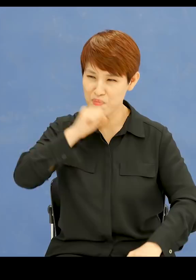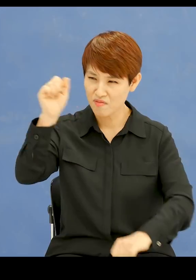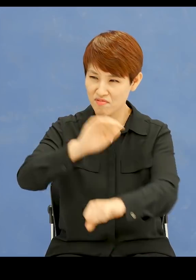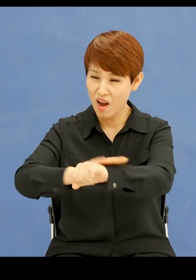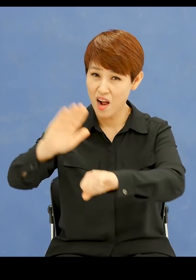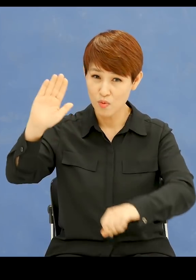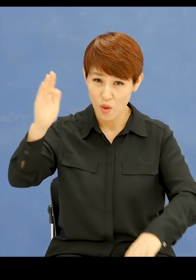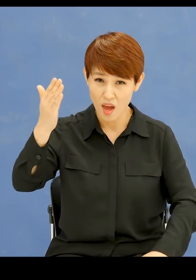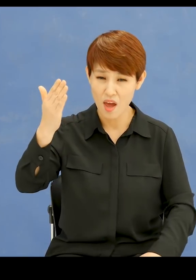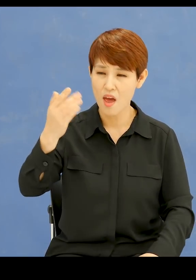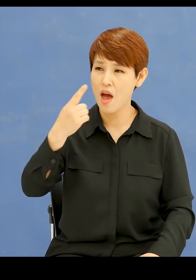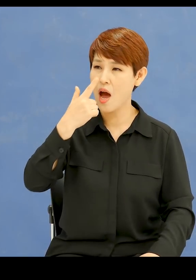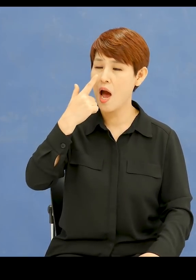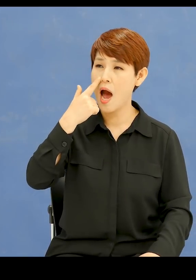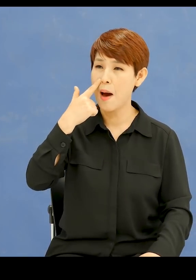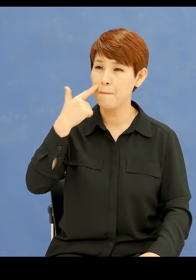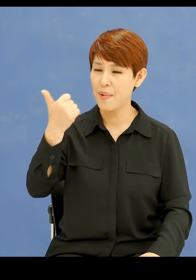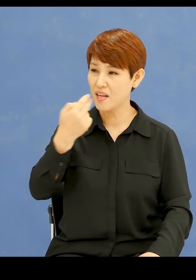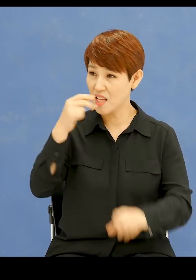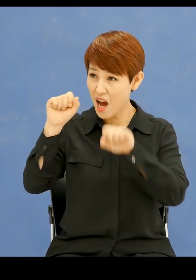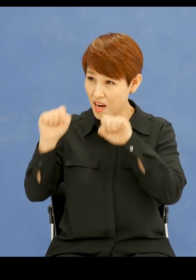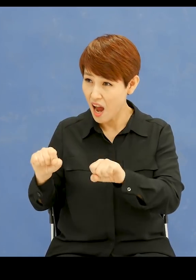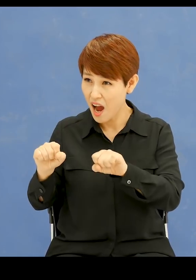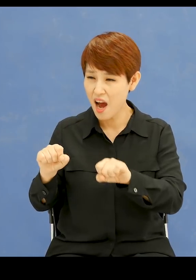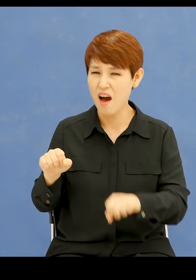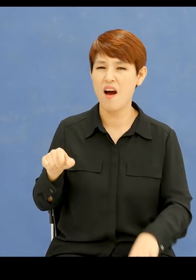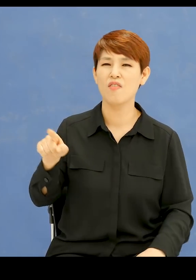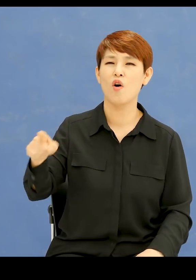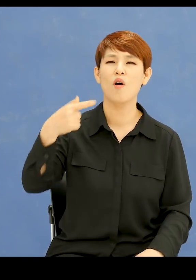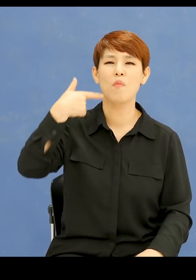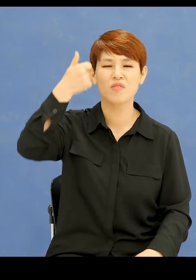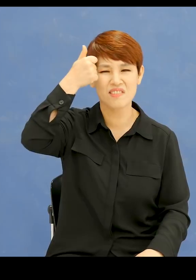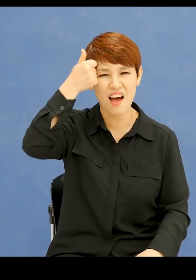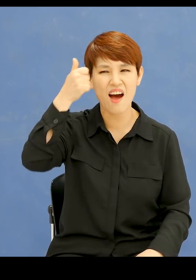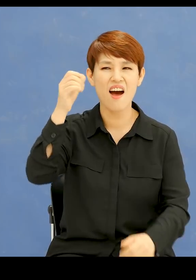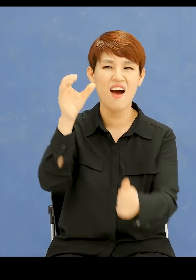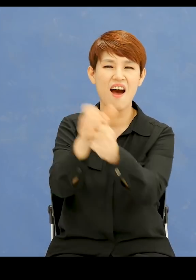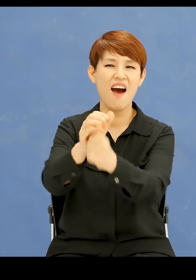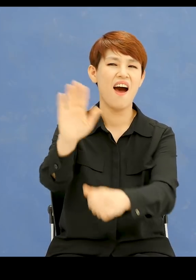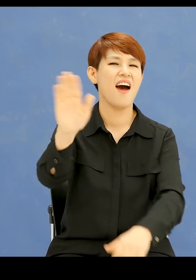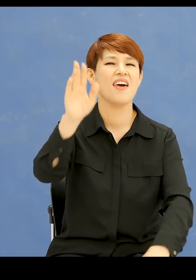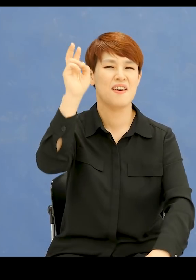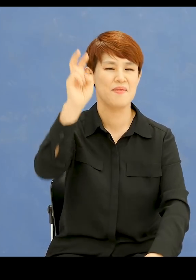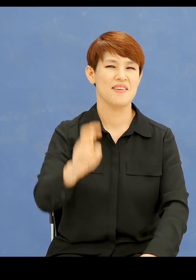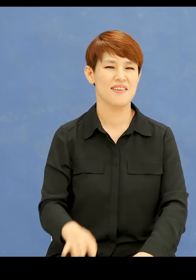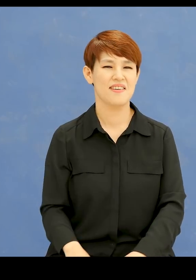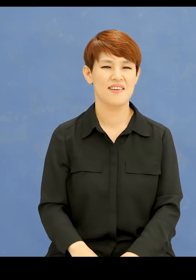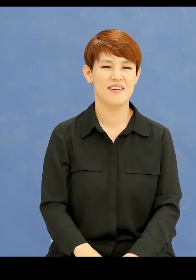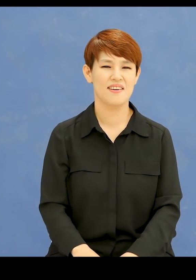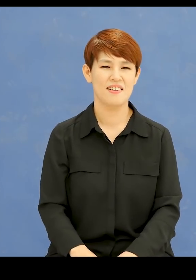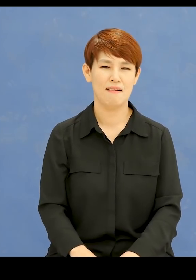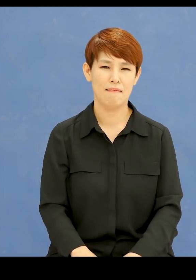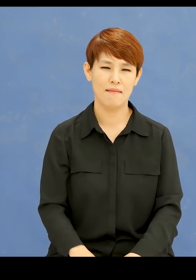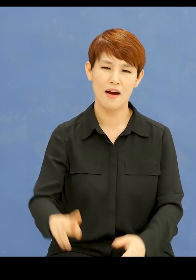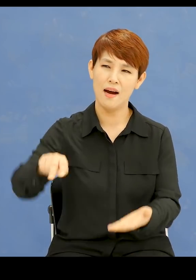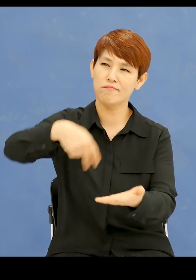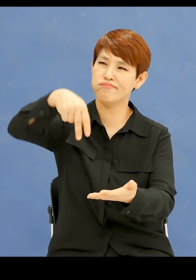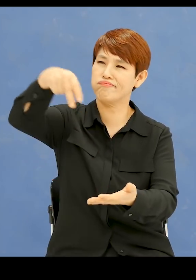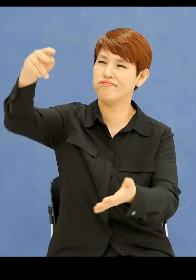너는 아버지도 살아계셨다면 네. 내가 보는 너는 절대로 목사가 될 사람이 아니다. 아. 아마 굉장히